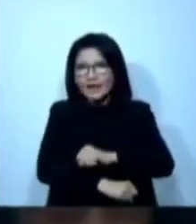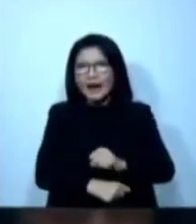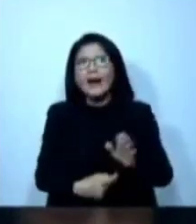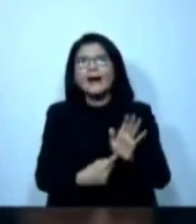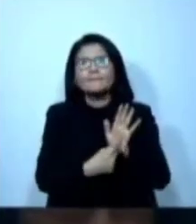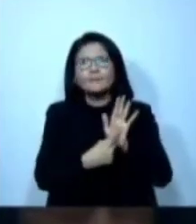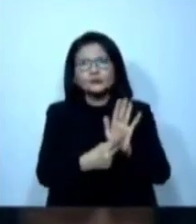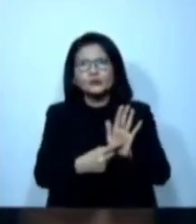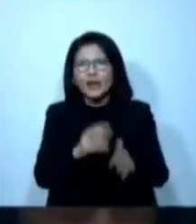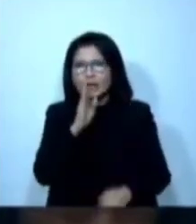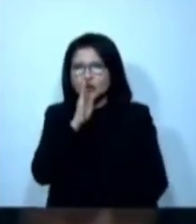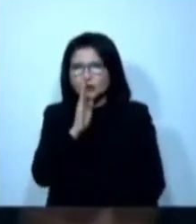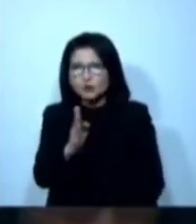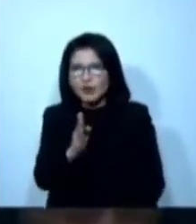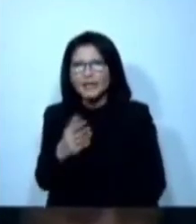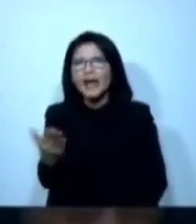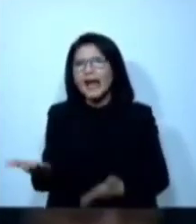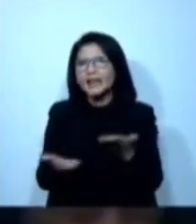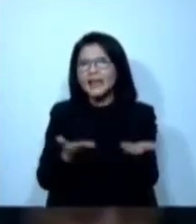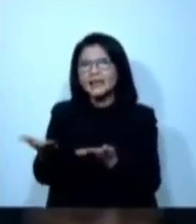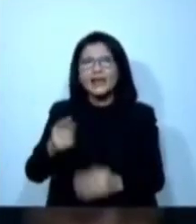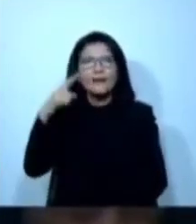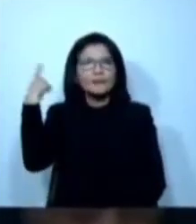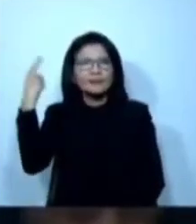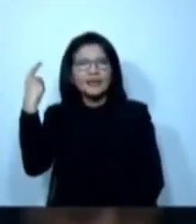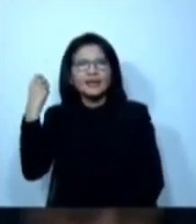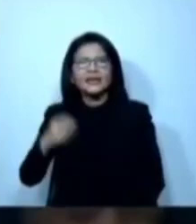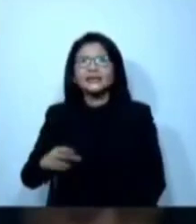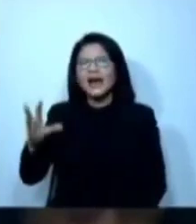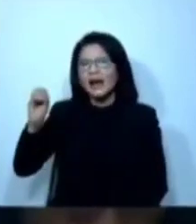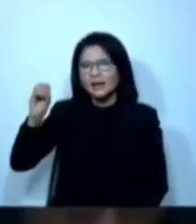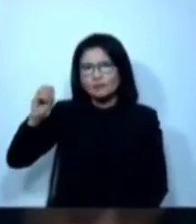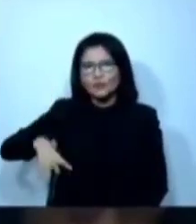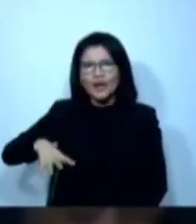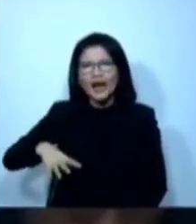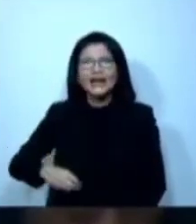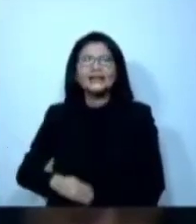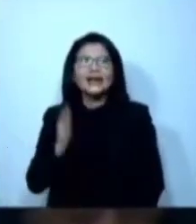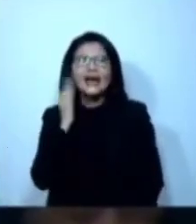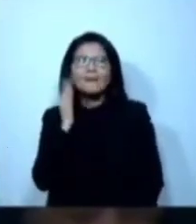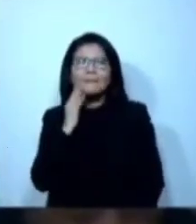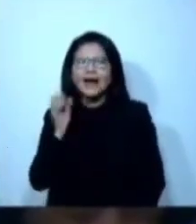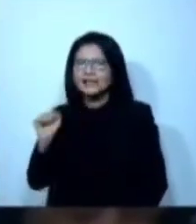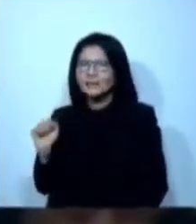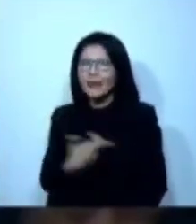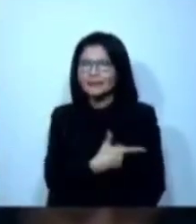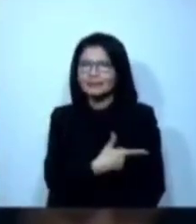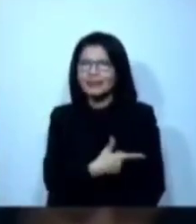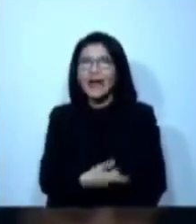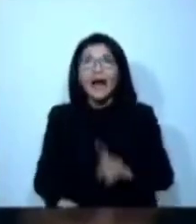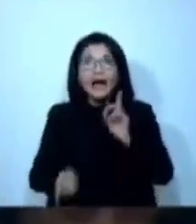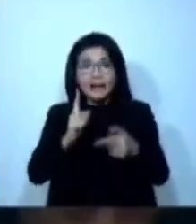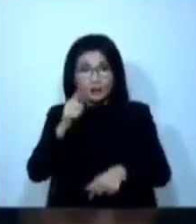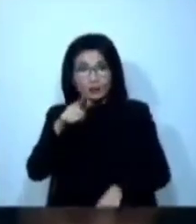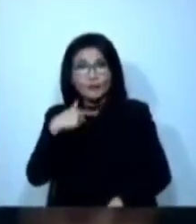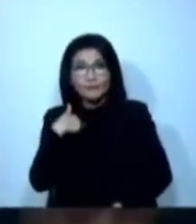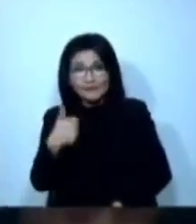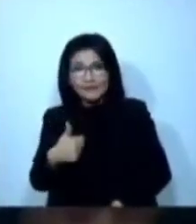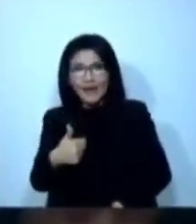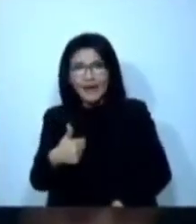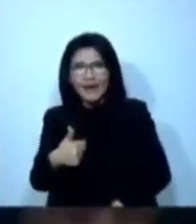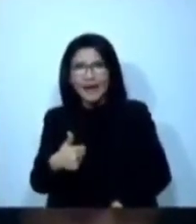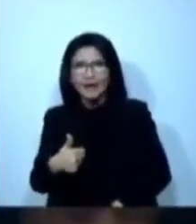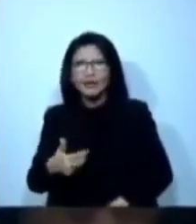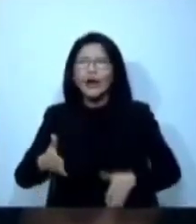integritas, yang menunjukkan layanan pemerintahan yang mudah, murah, cepat, sat-sat. Kalau itu bisa kita lakukan, maka